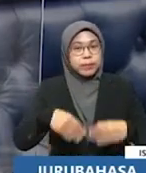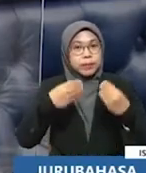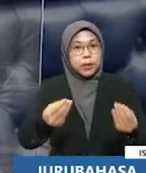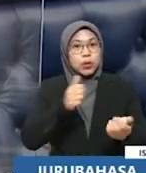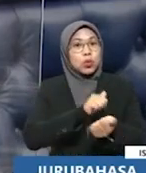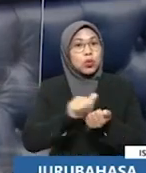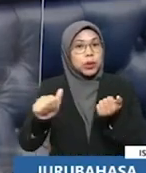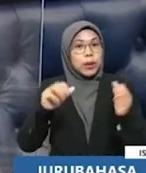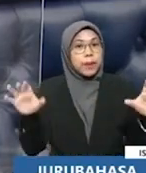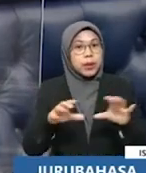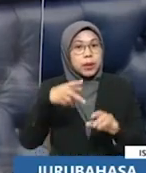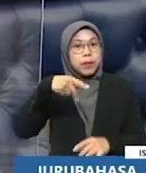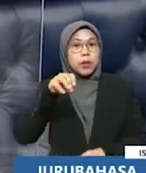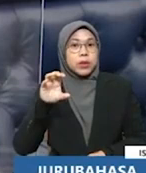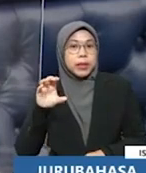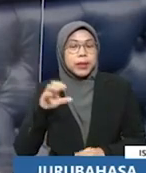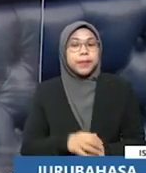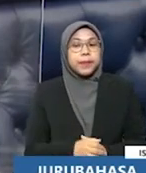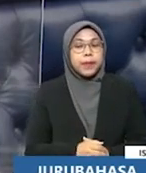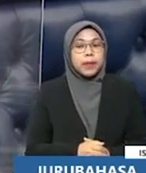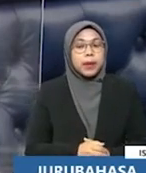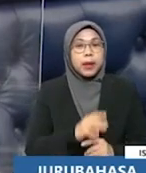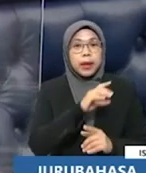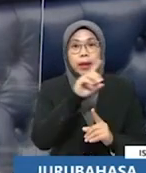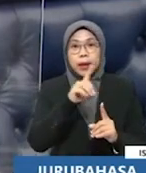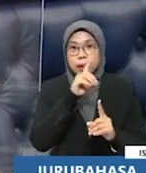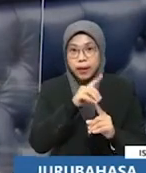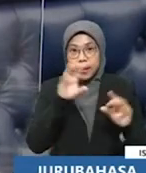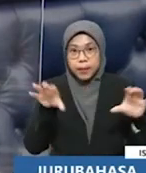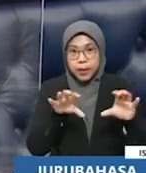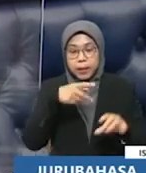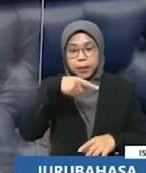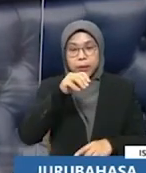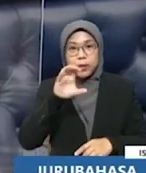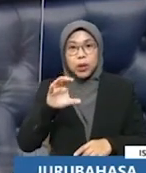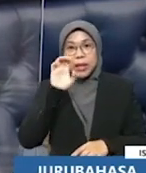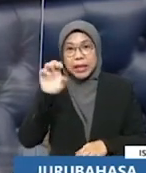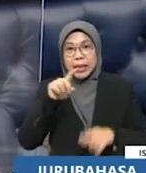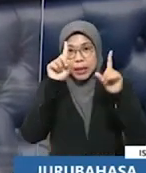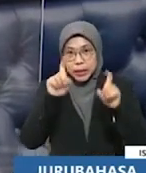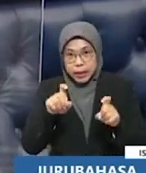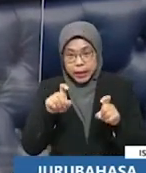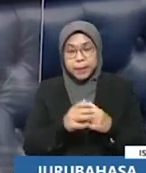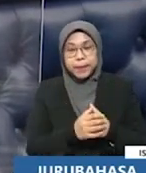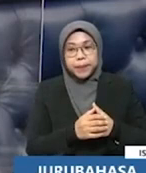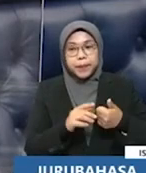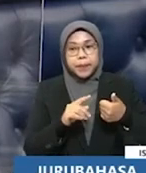diberikan kelulusan pelaksanaan POC. Tarikh pelaksanaan POC e-testing adalah seperti